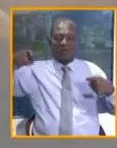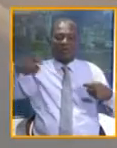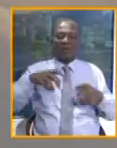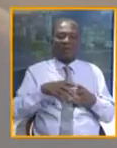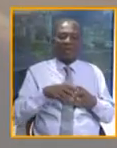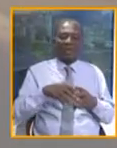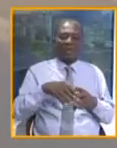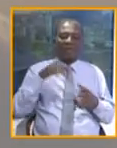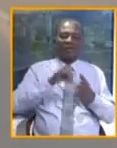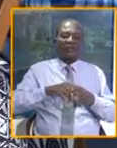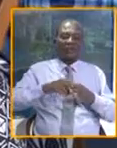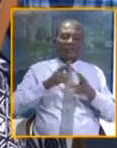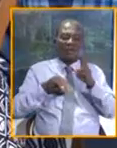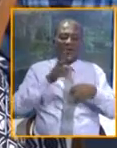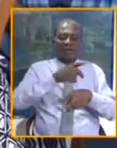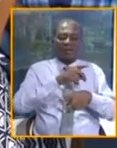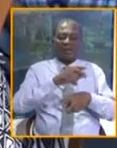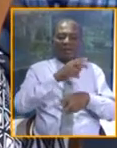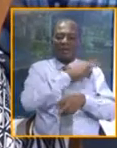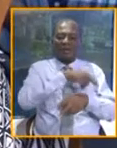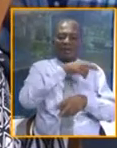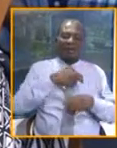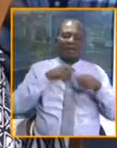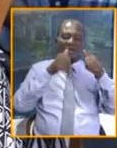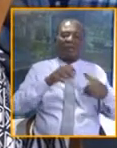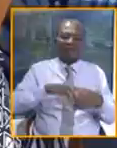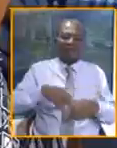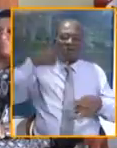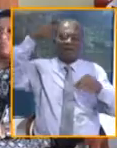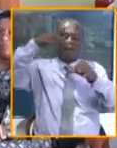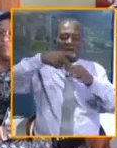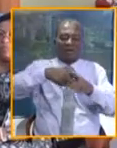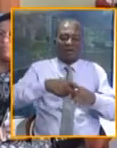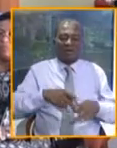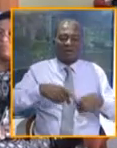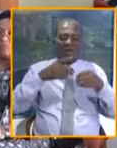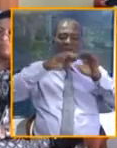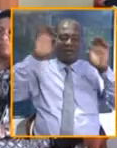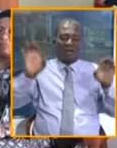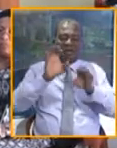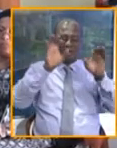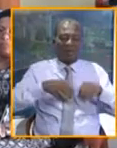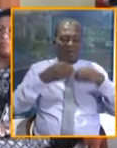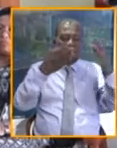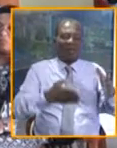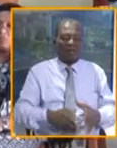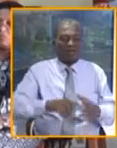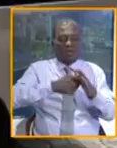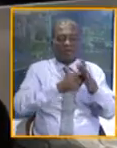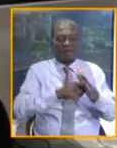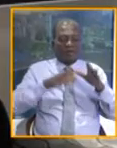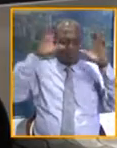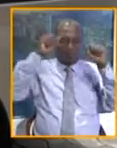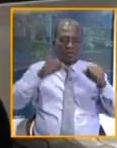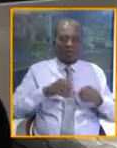Poro. Cette ambulance est un don de la Fondation Petrossi. À la cérémonie de remise des clés, la présidente de cette structure a